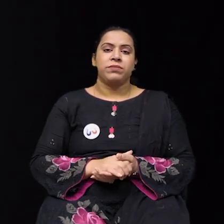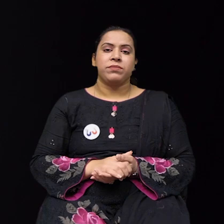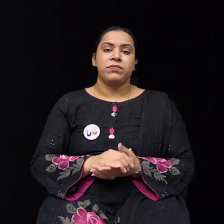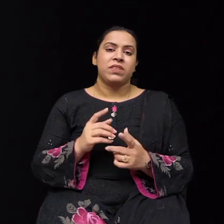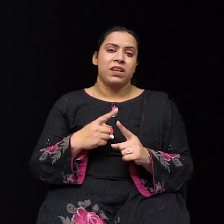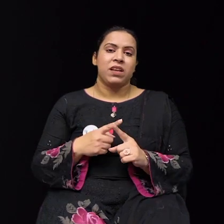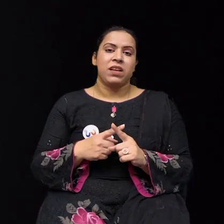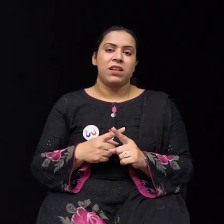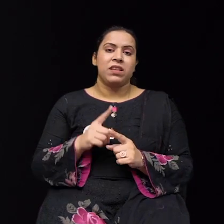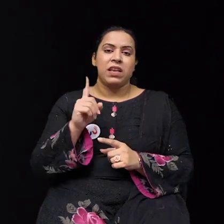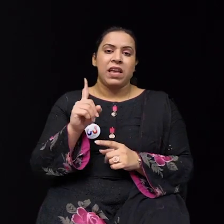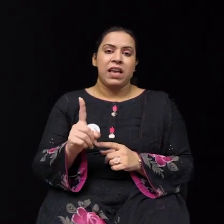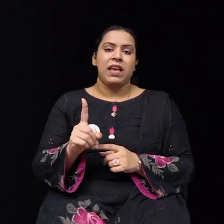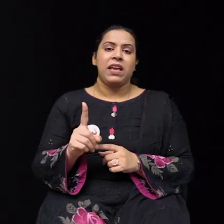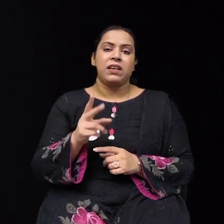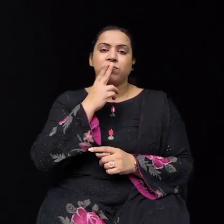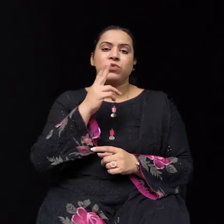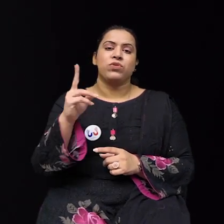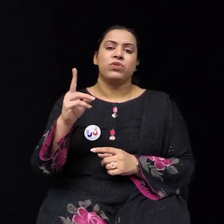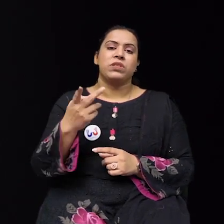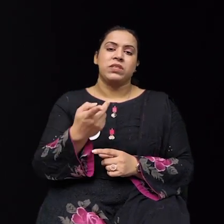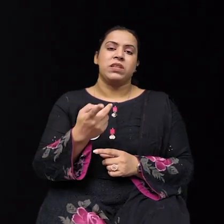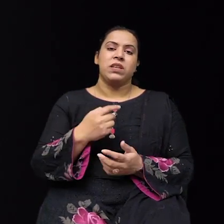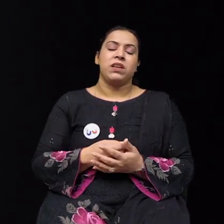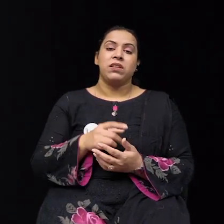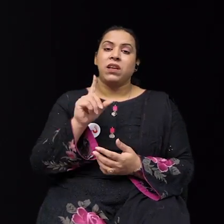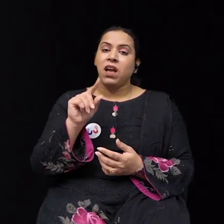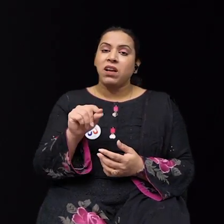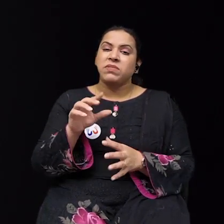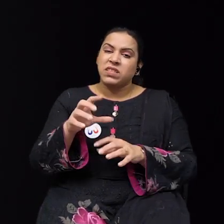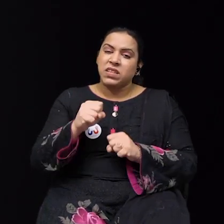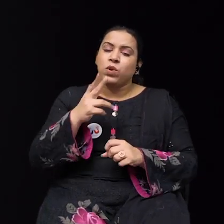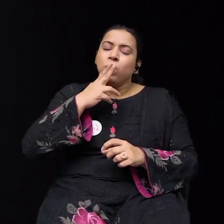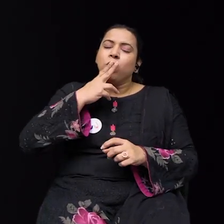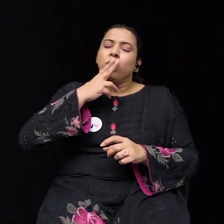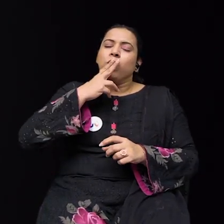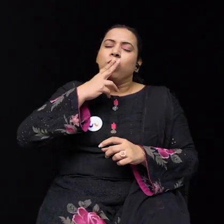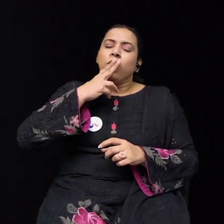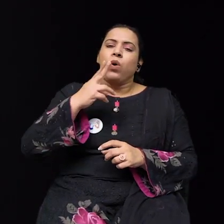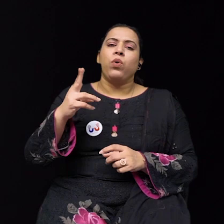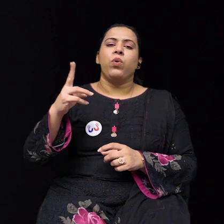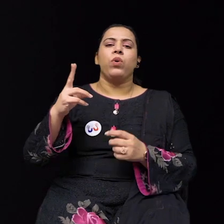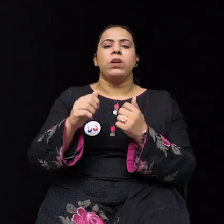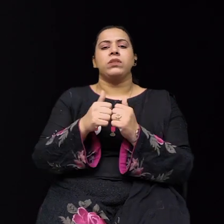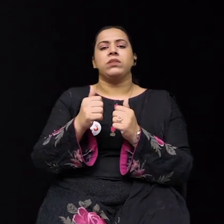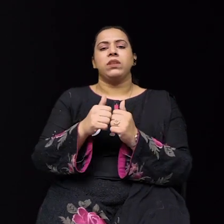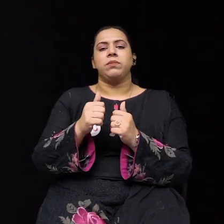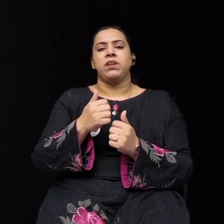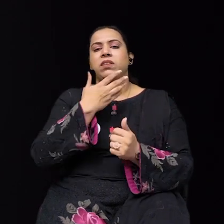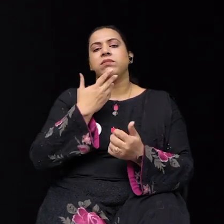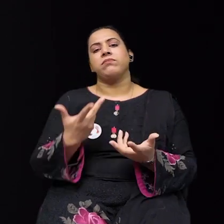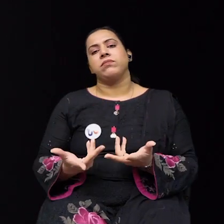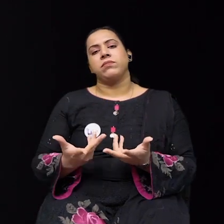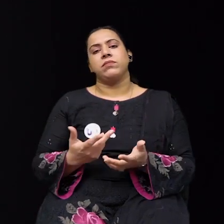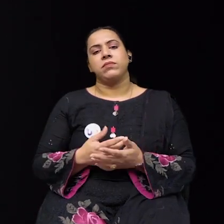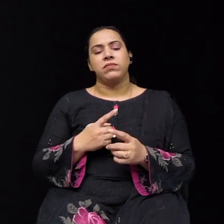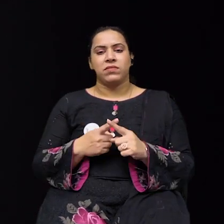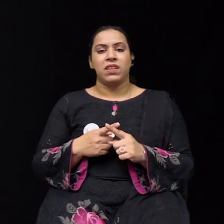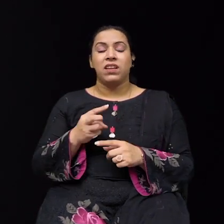ہیں. غلطی ایک موذی سگریٹ جس کو آپ نے بڑے زور سے کش لگا کے استعمال کرنے کی خواہش